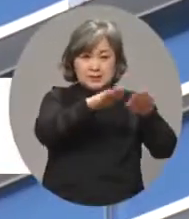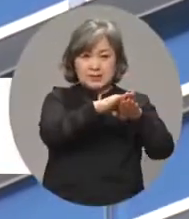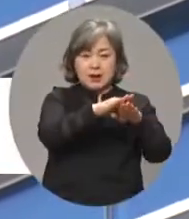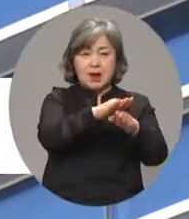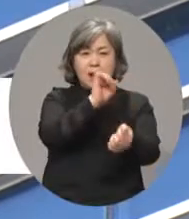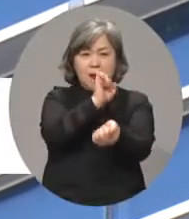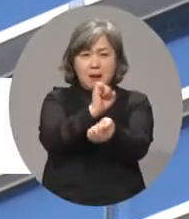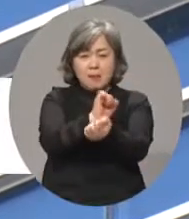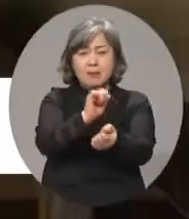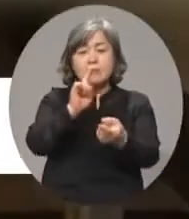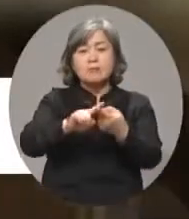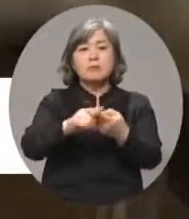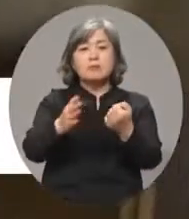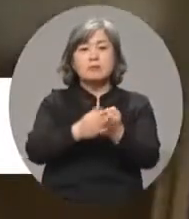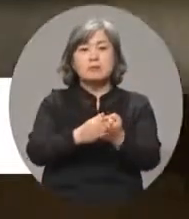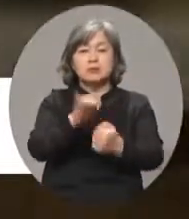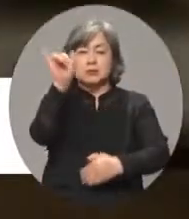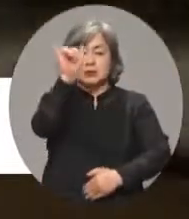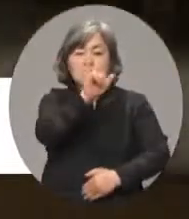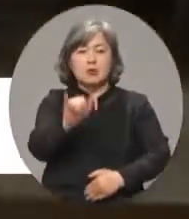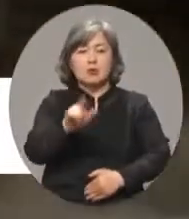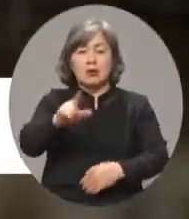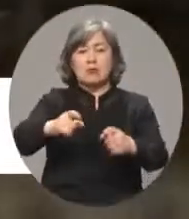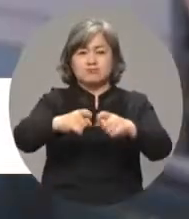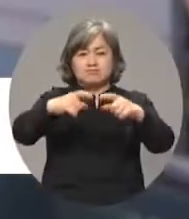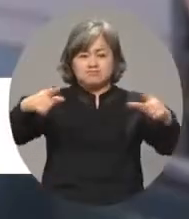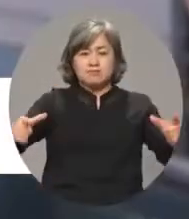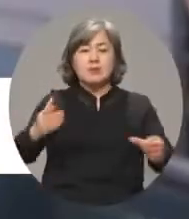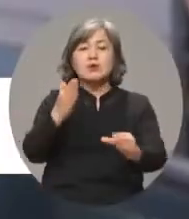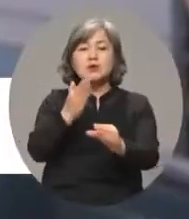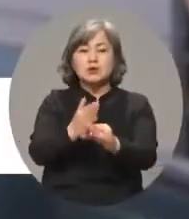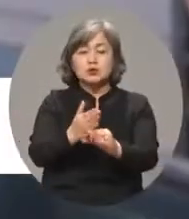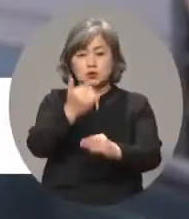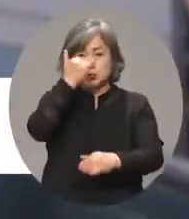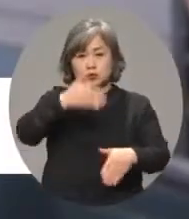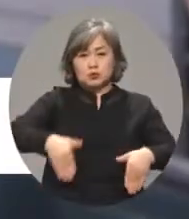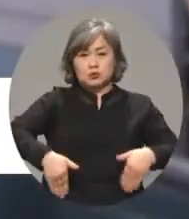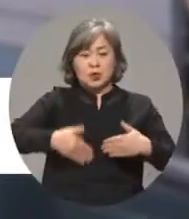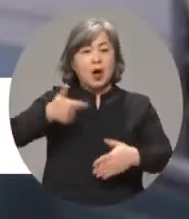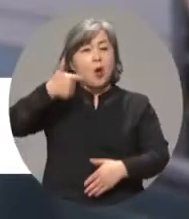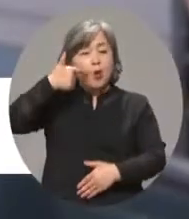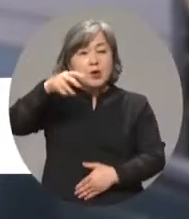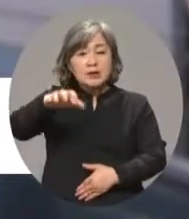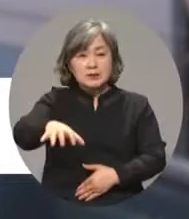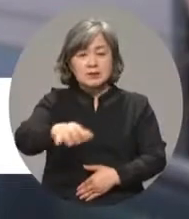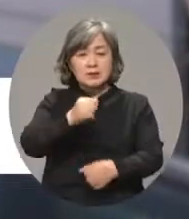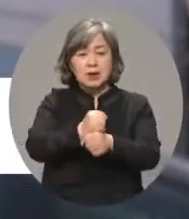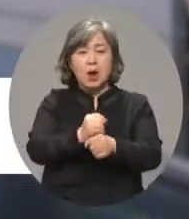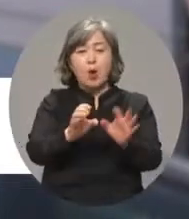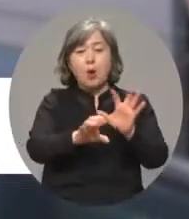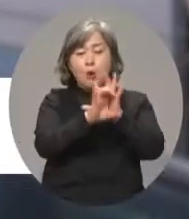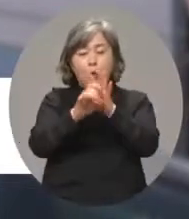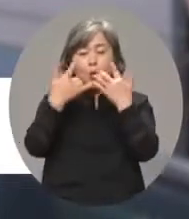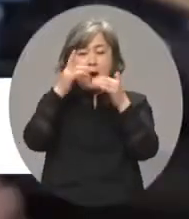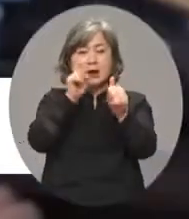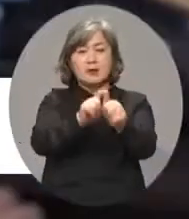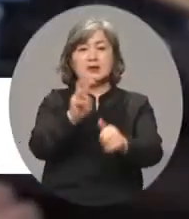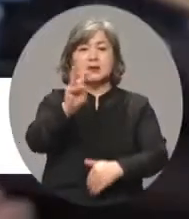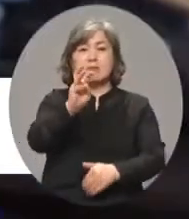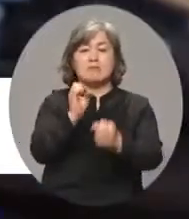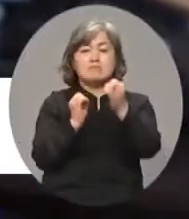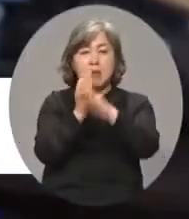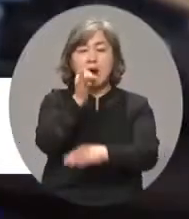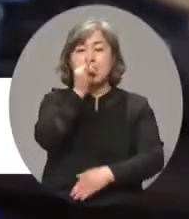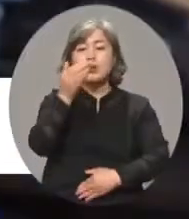집단 감염 양상이 전국으로 번지고 있습니다. 충남 콜센터에서 코로나19 확진자만